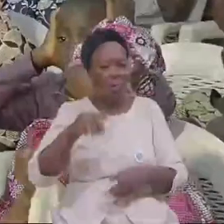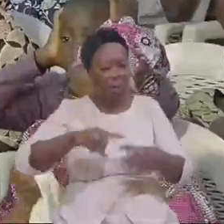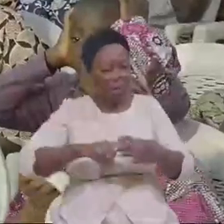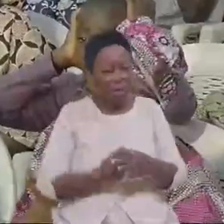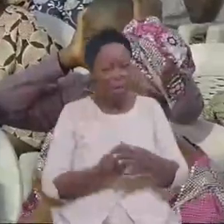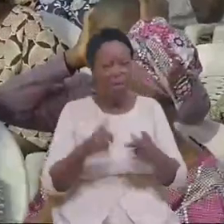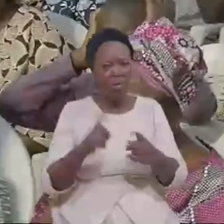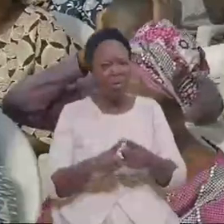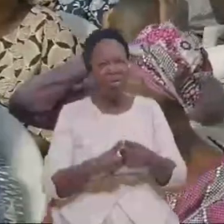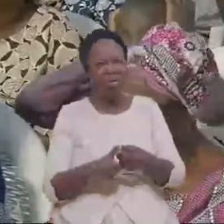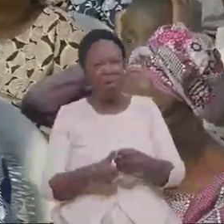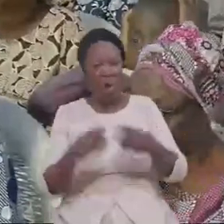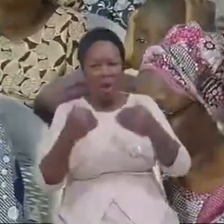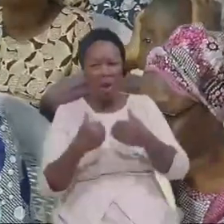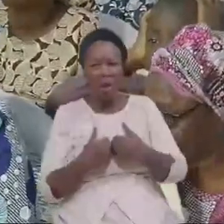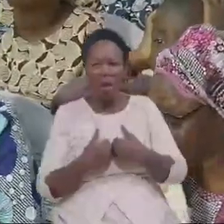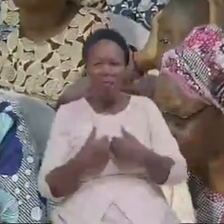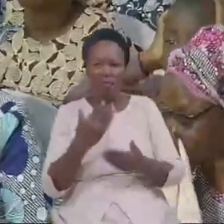à produire